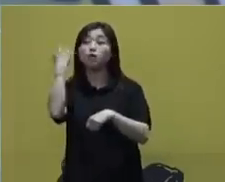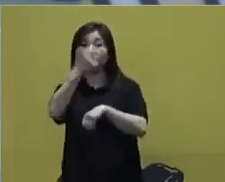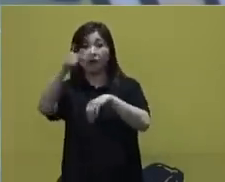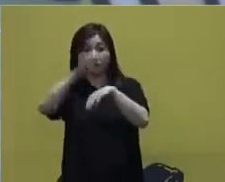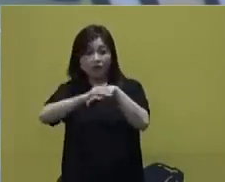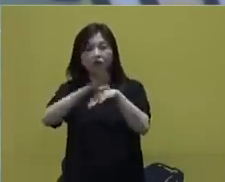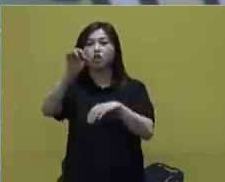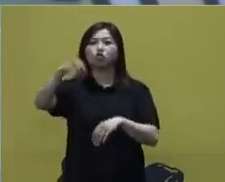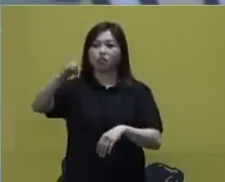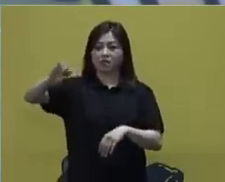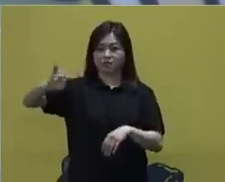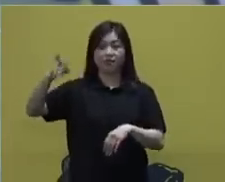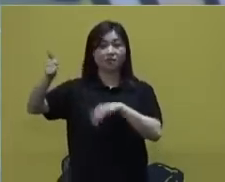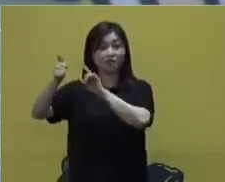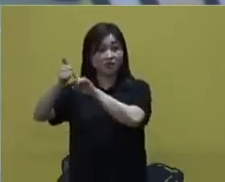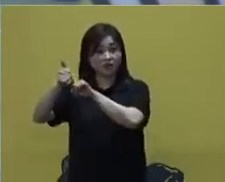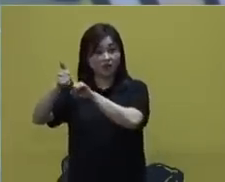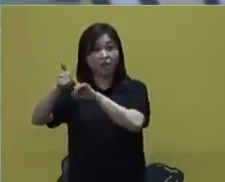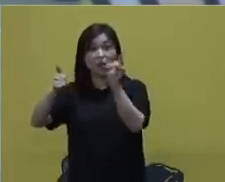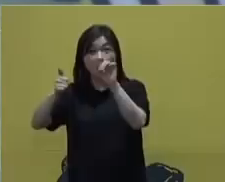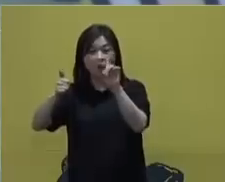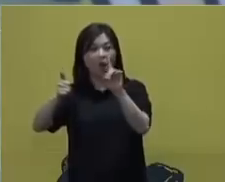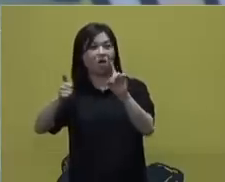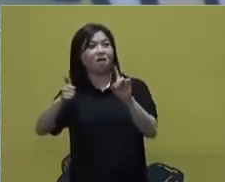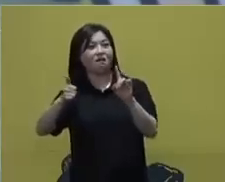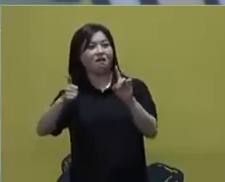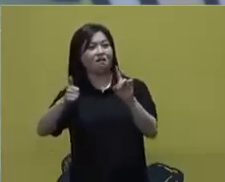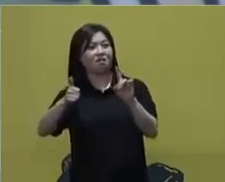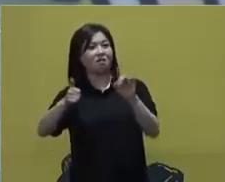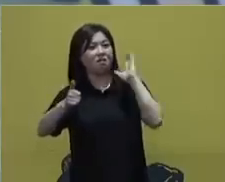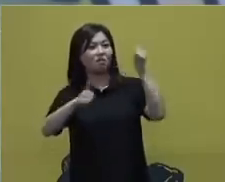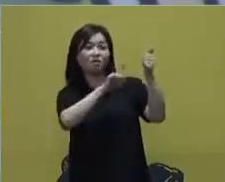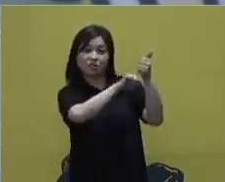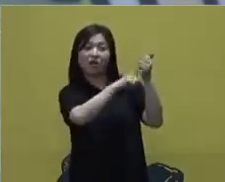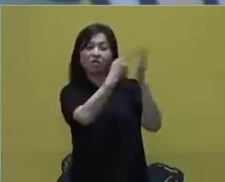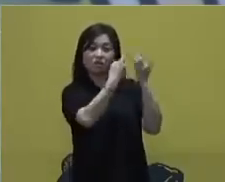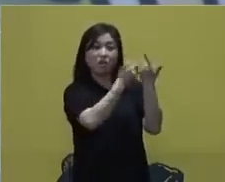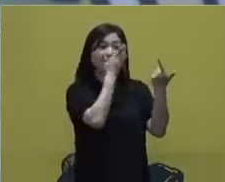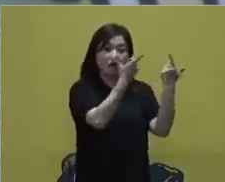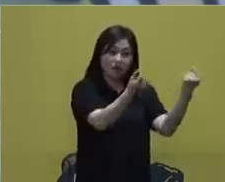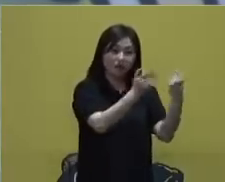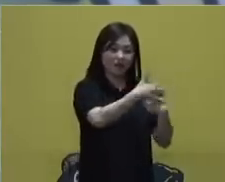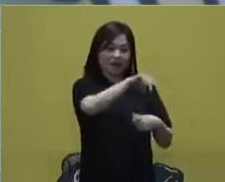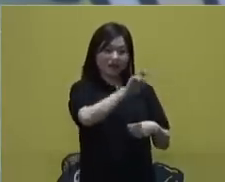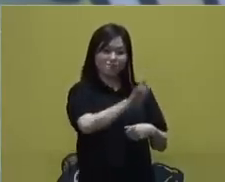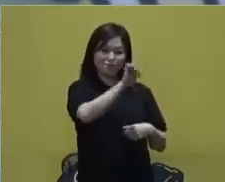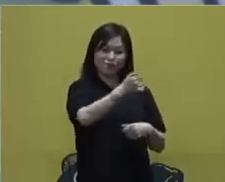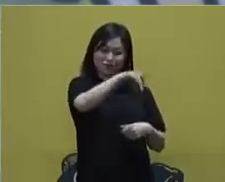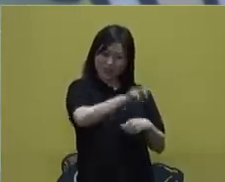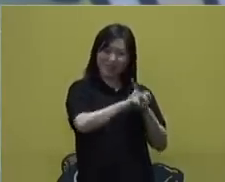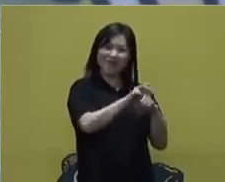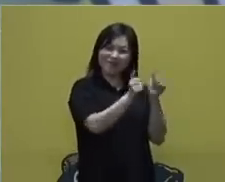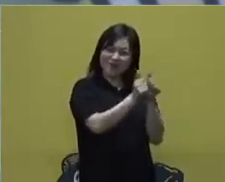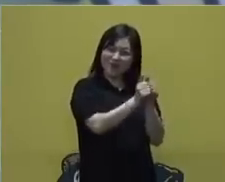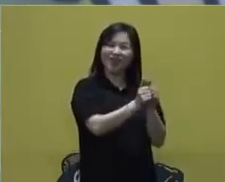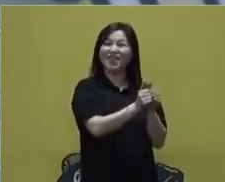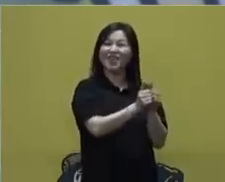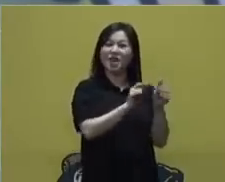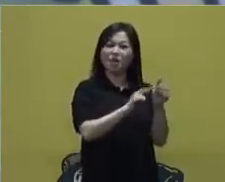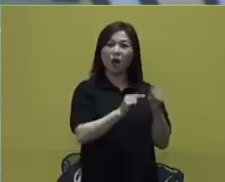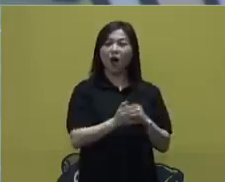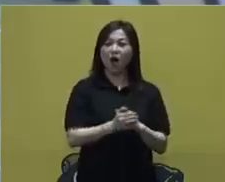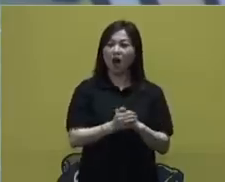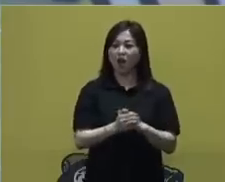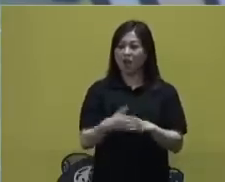유시민 이사장이 오히려 김정은 위원장을 좀 이해했고 김부겸 장관은 꽉꾸를 거기에 대해서 좀 일부러